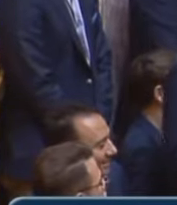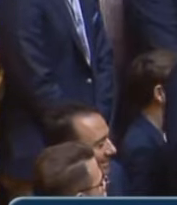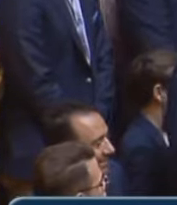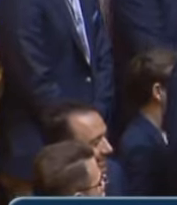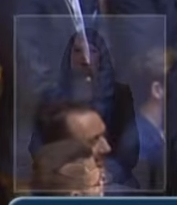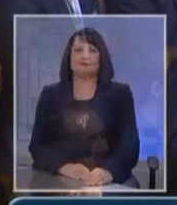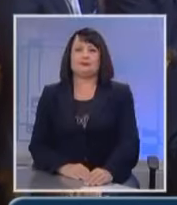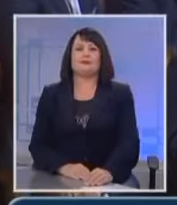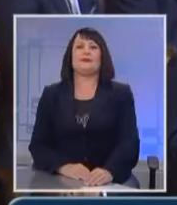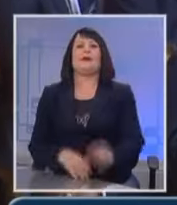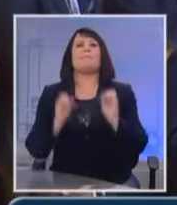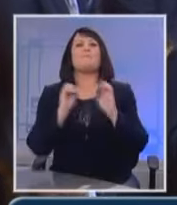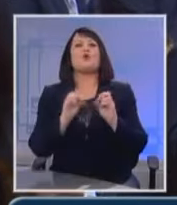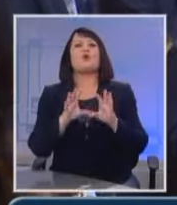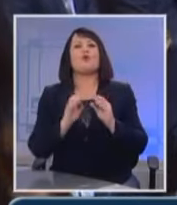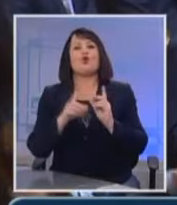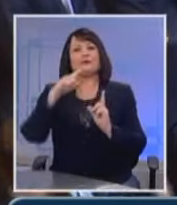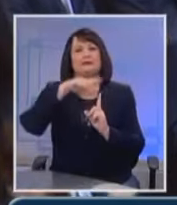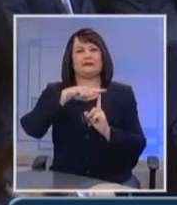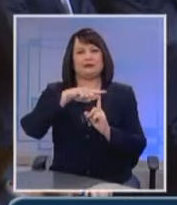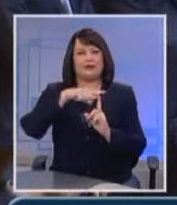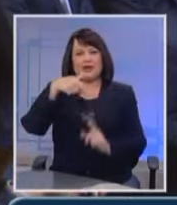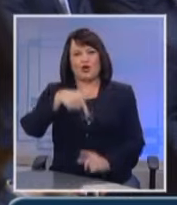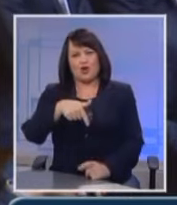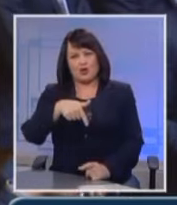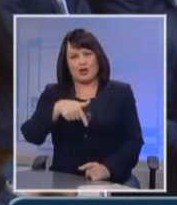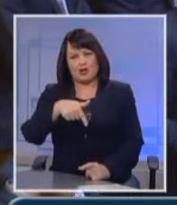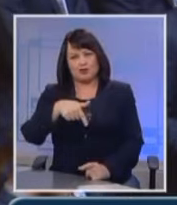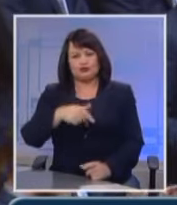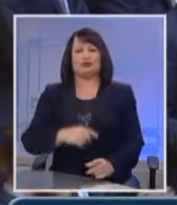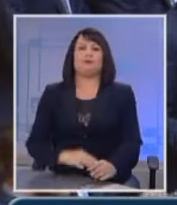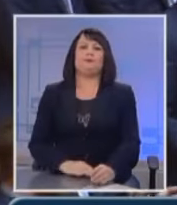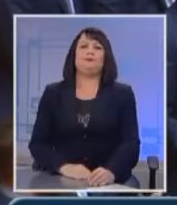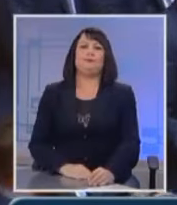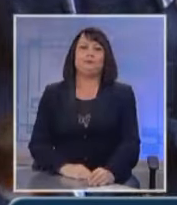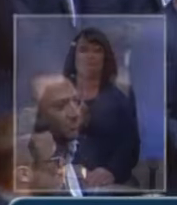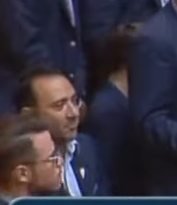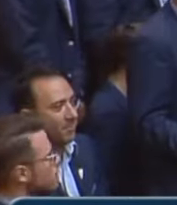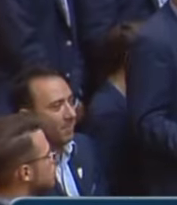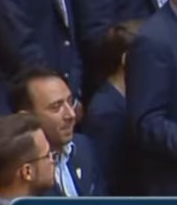Και οι προπονητές Τηλιγάδας Γεώργιος,